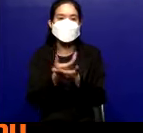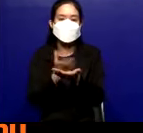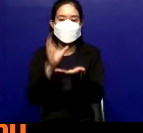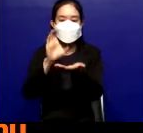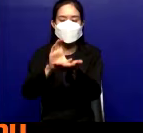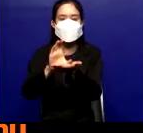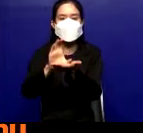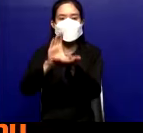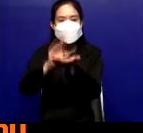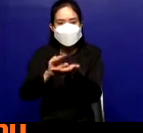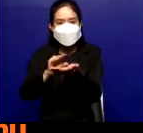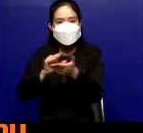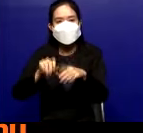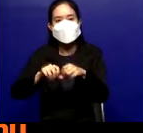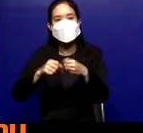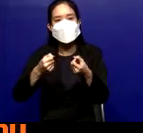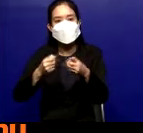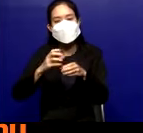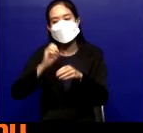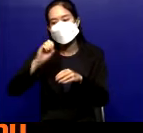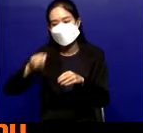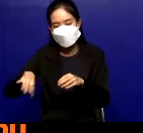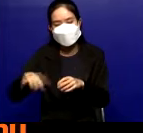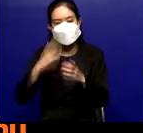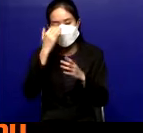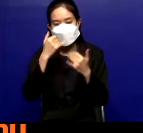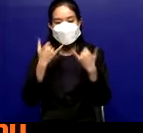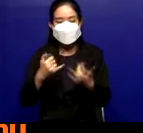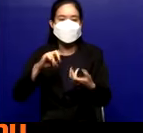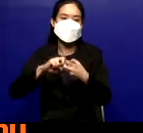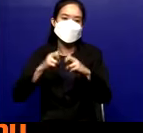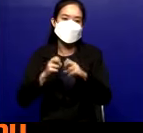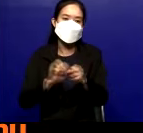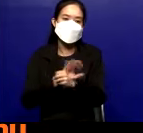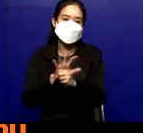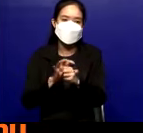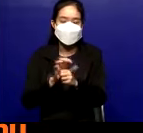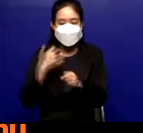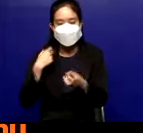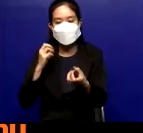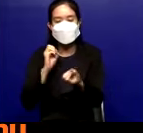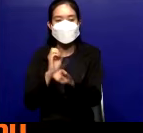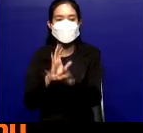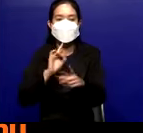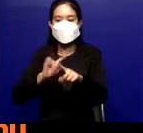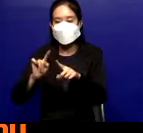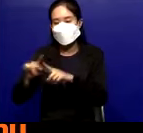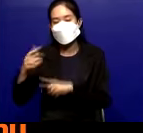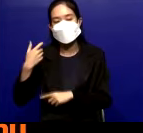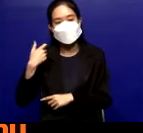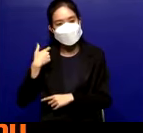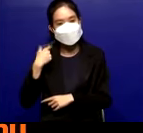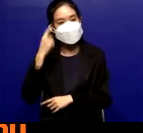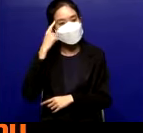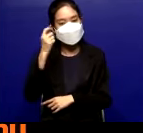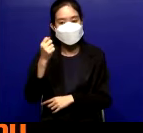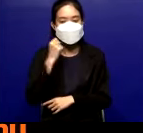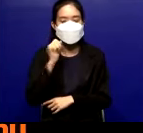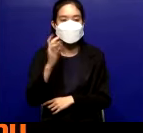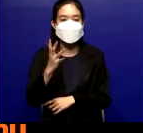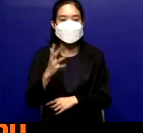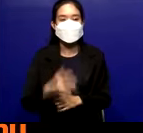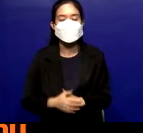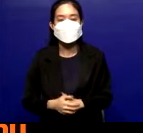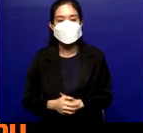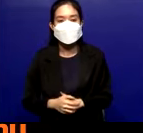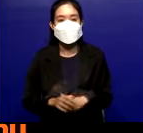ที่ทุกคนกำลังอยู่ในช่วงที่ยากลำบากที่สุดเปราะบางที่สุดและไร้ความมั่นคงที่สุด